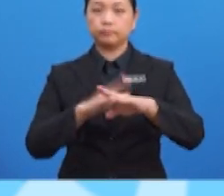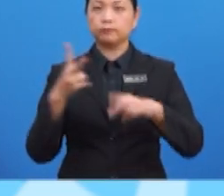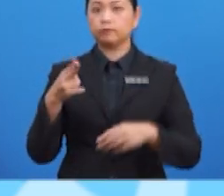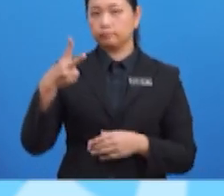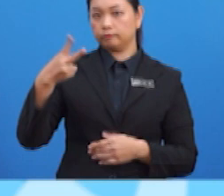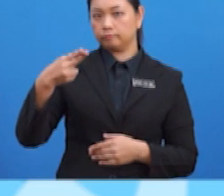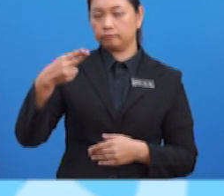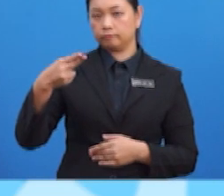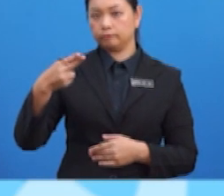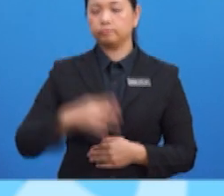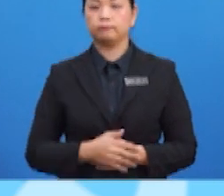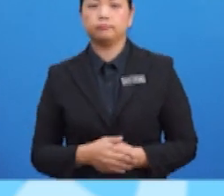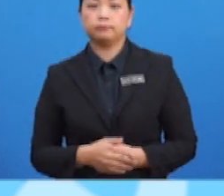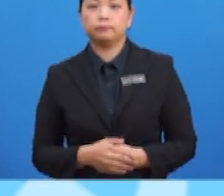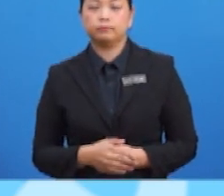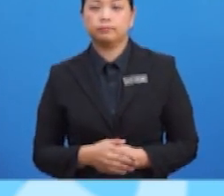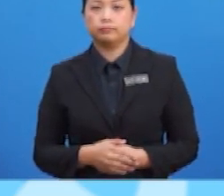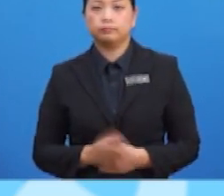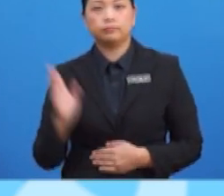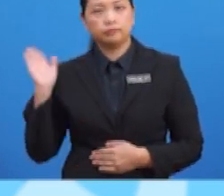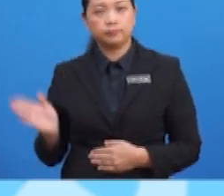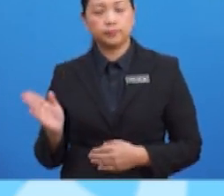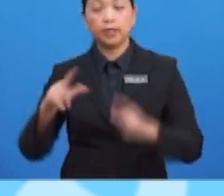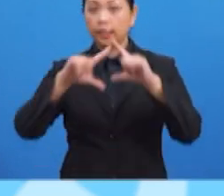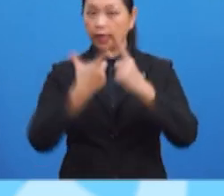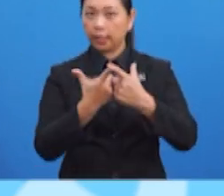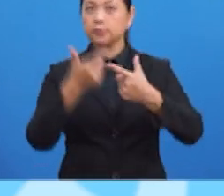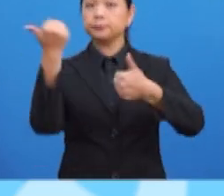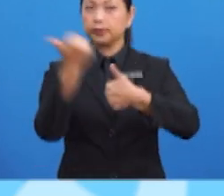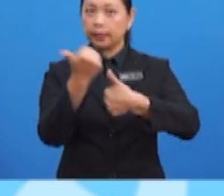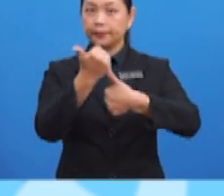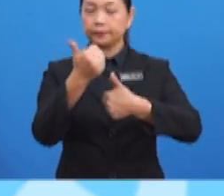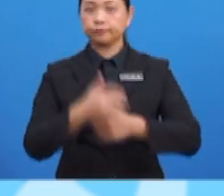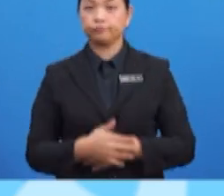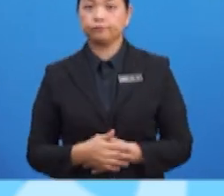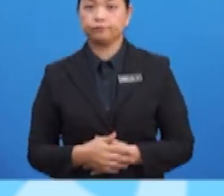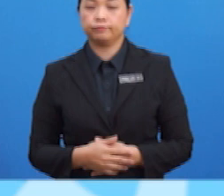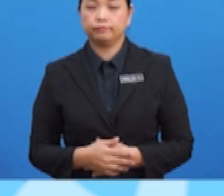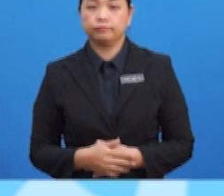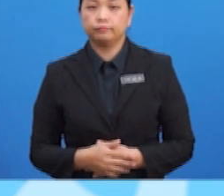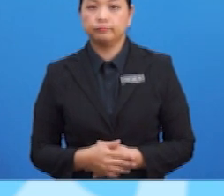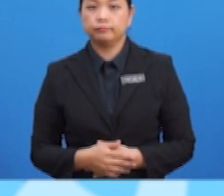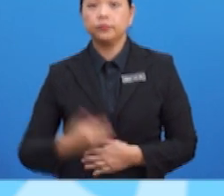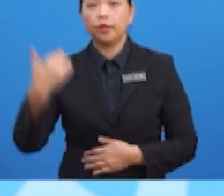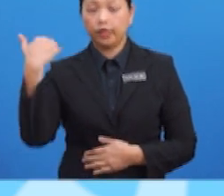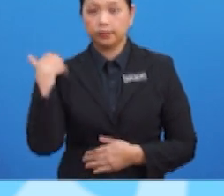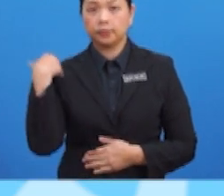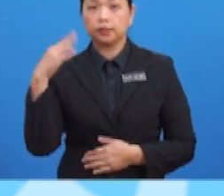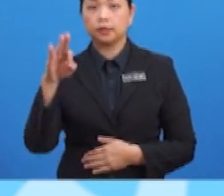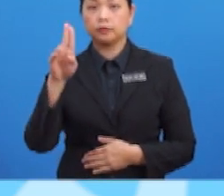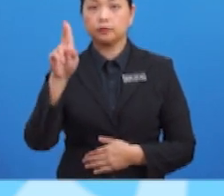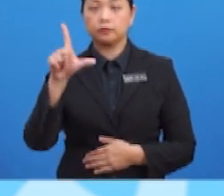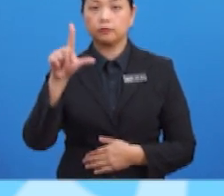Gunting ini dikelaskan pada tuas kelas pertama. Ia mempunyai fulcrum